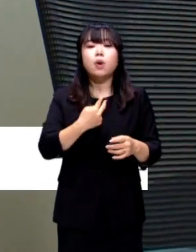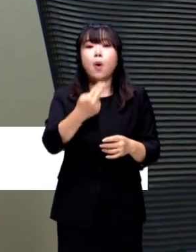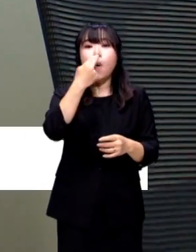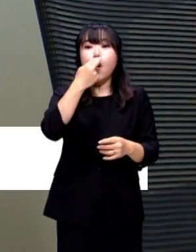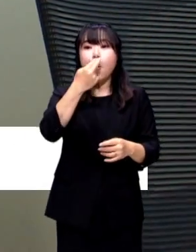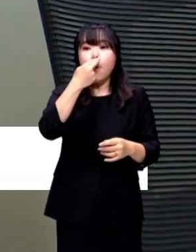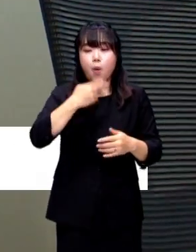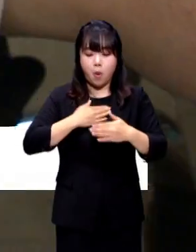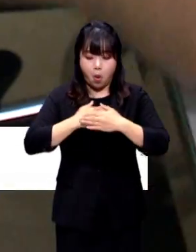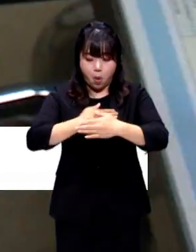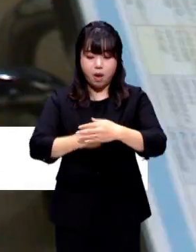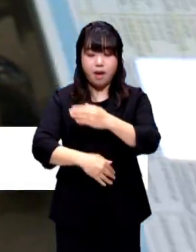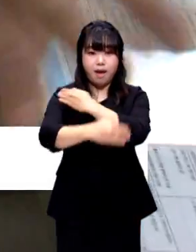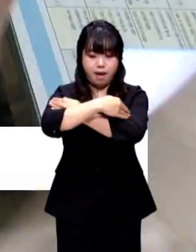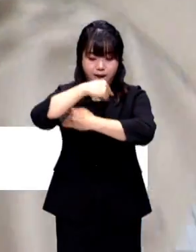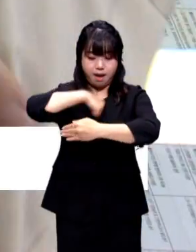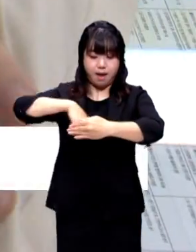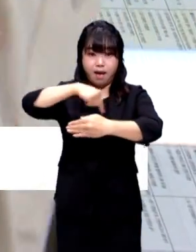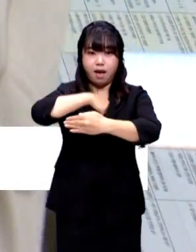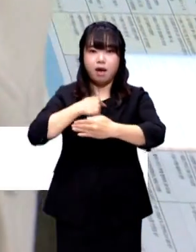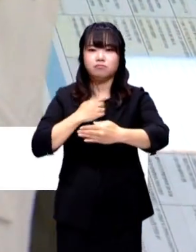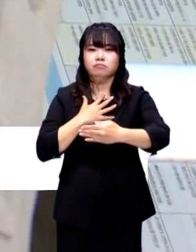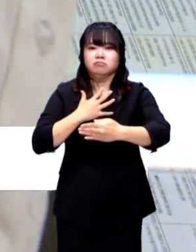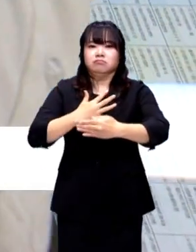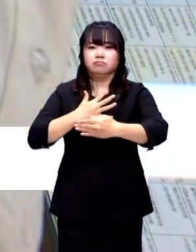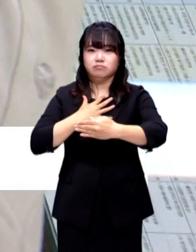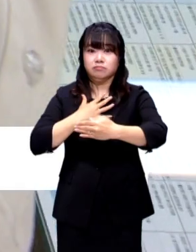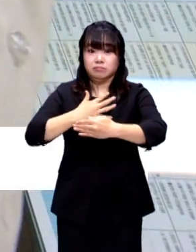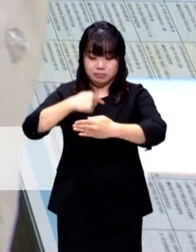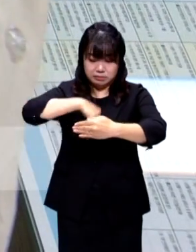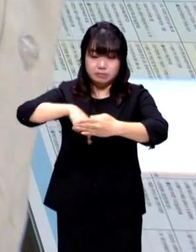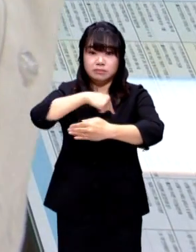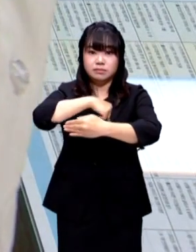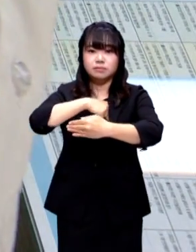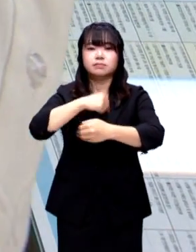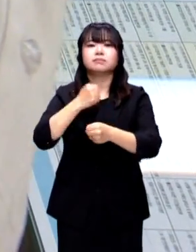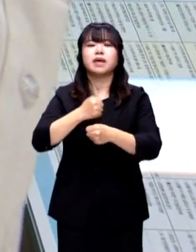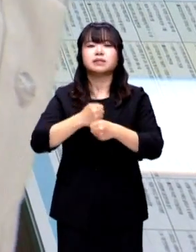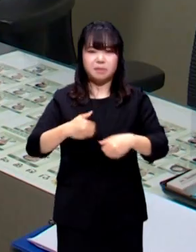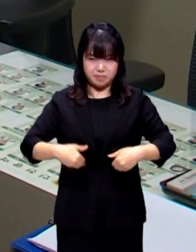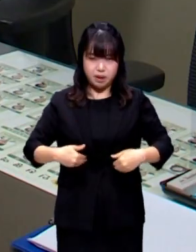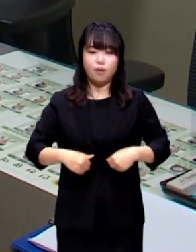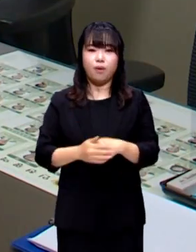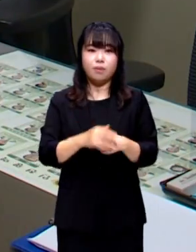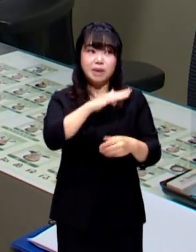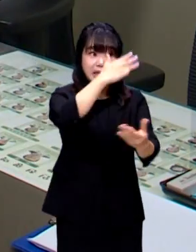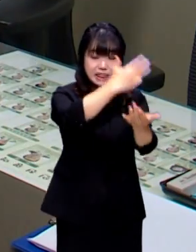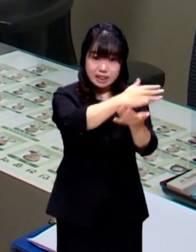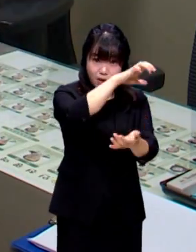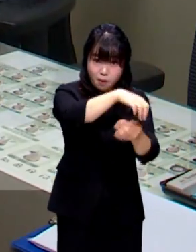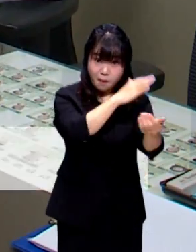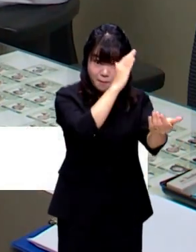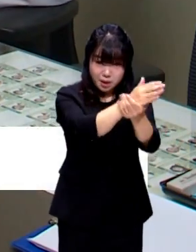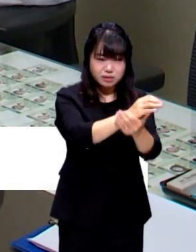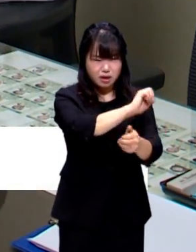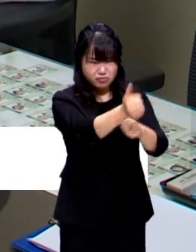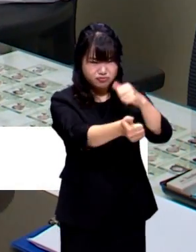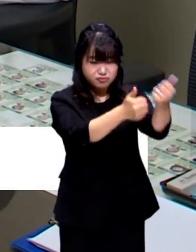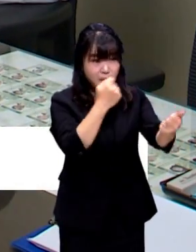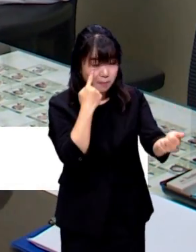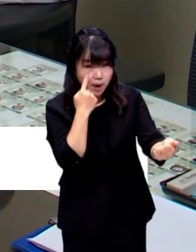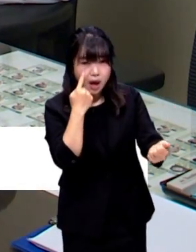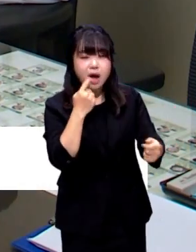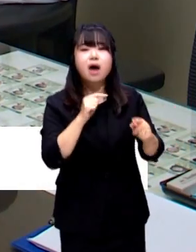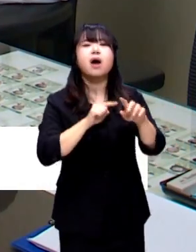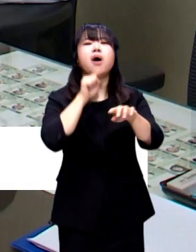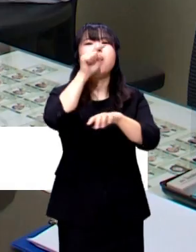있는 최소한의 공간을 확보하는 것이 중요하다고 조언합니다. 이번 이태원 참사 희생자들의 대다수도